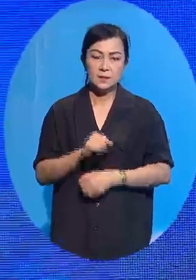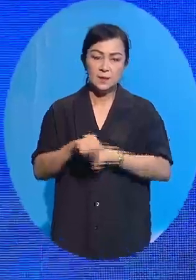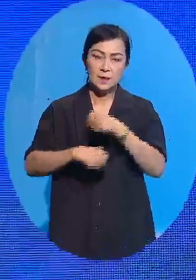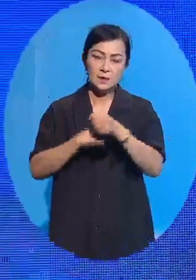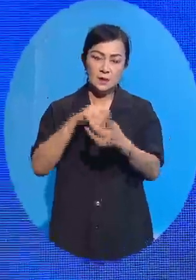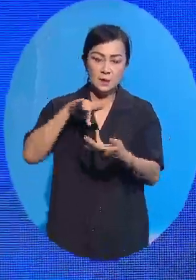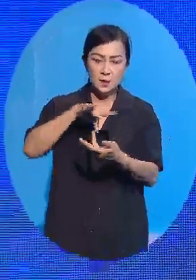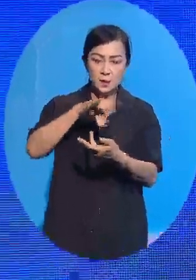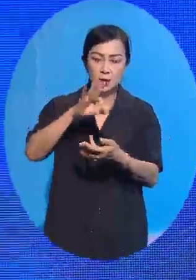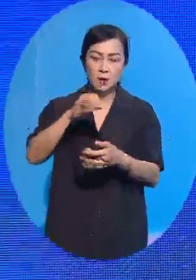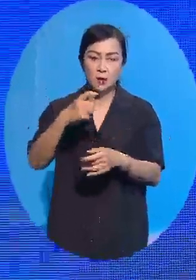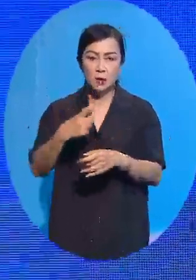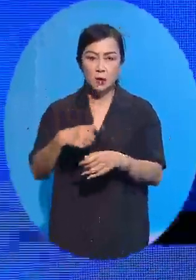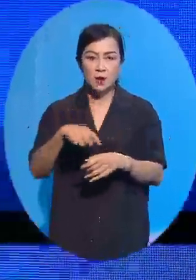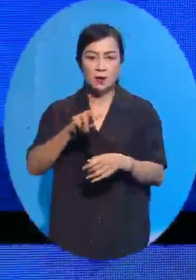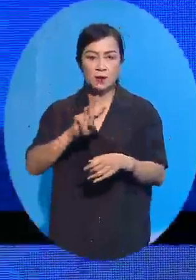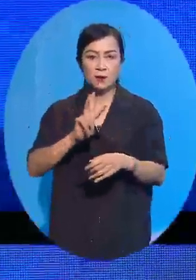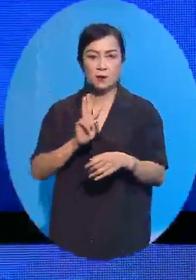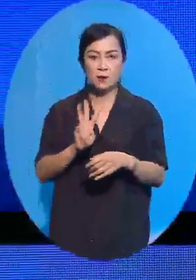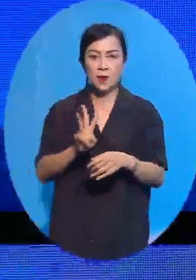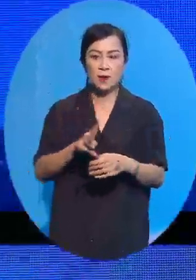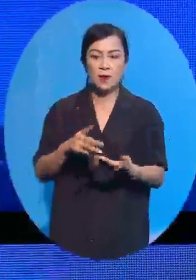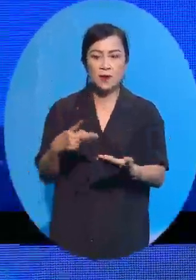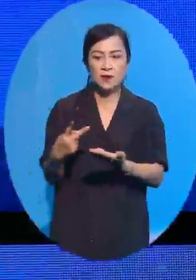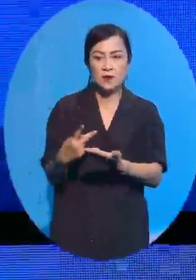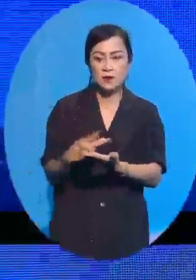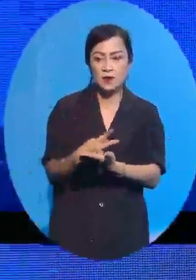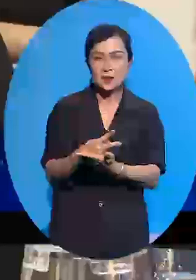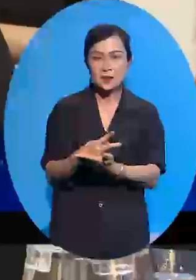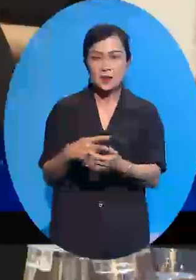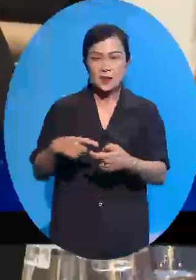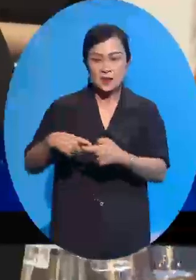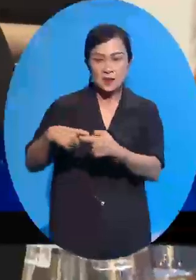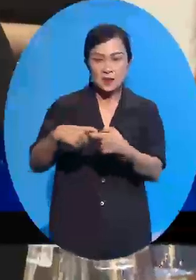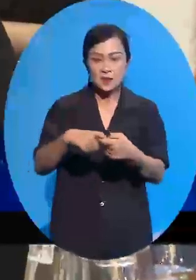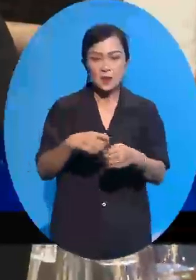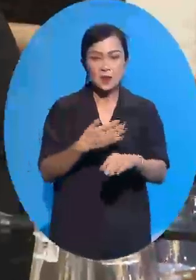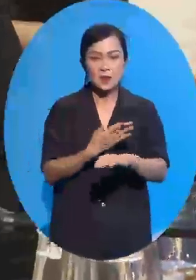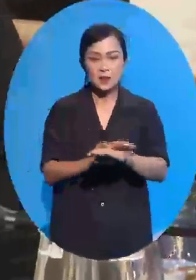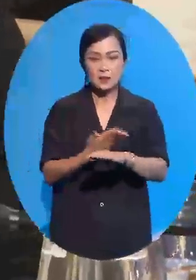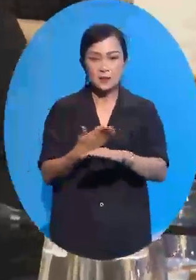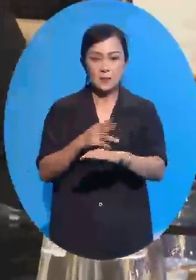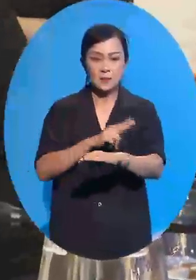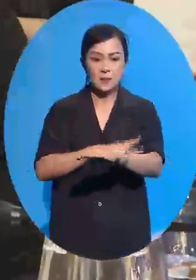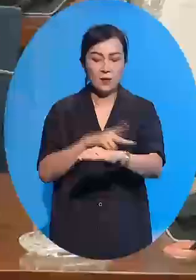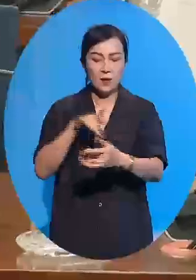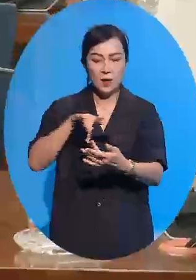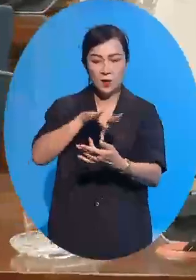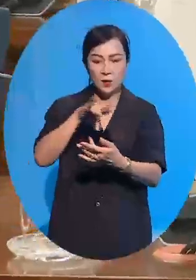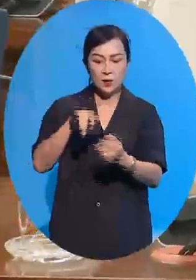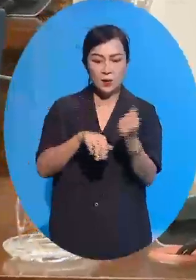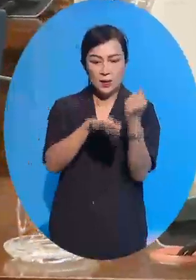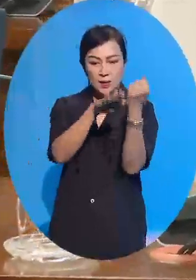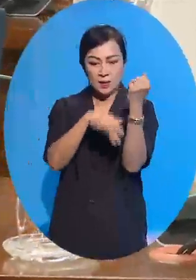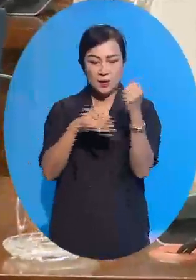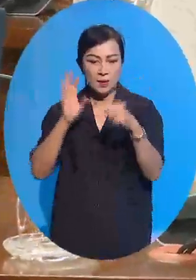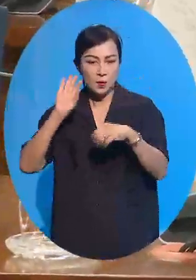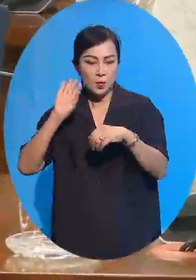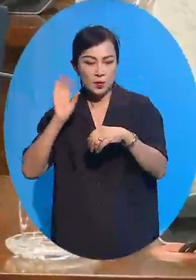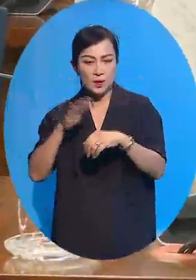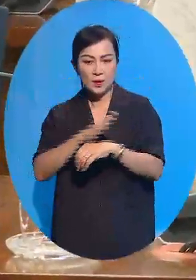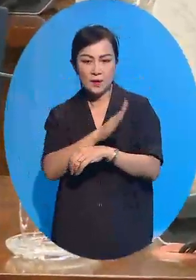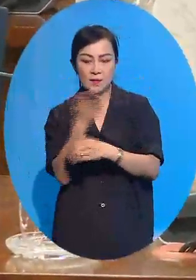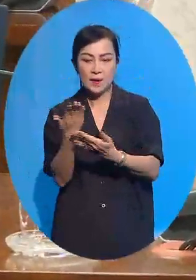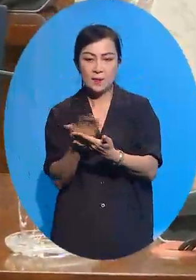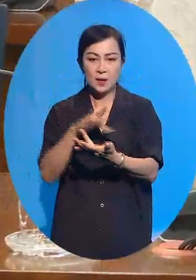Năm du lịch tỉnh Tuyên Quang 2023 là sự kiện thường niên nhằm kết nối các sản phẩm văn hóa du lịch của tỉnh với cả nước và quốc tế, tạo bước phát